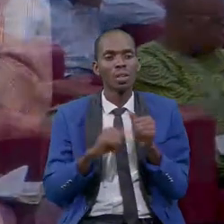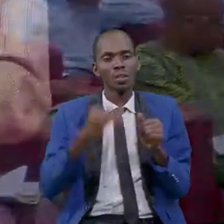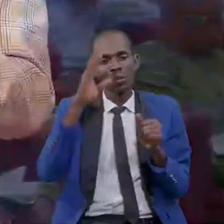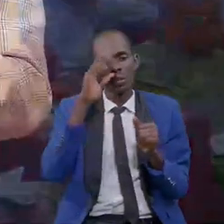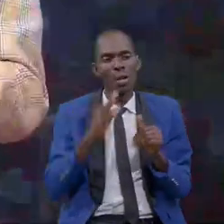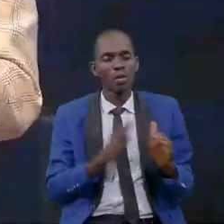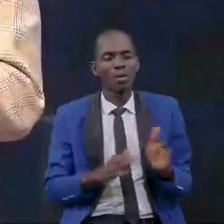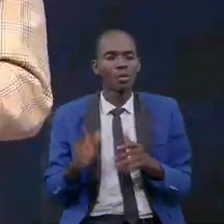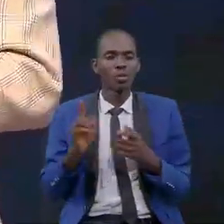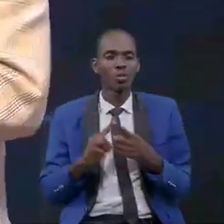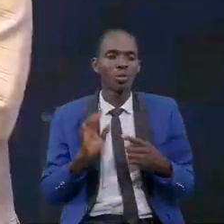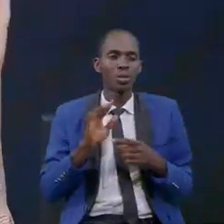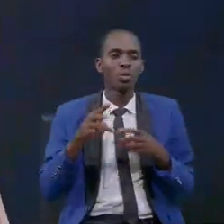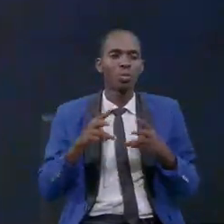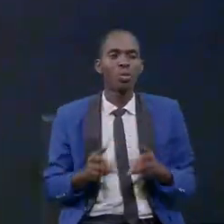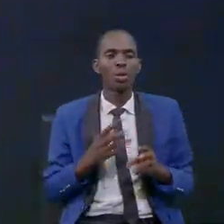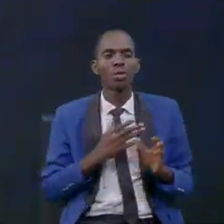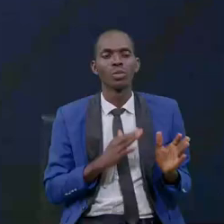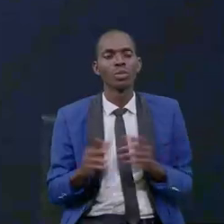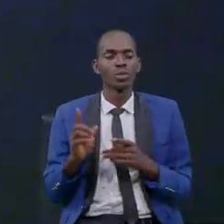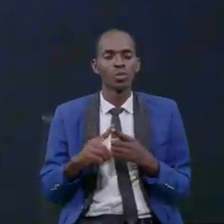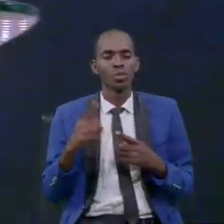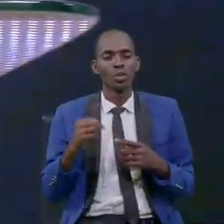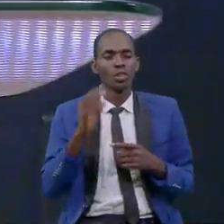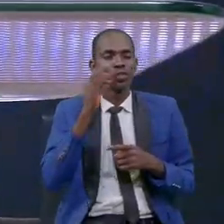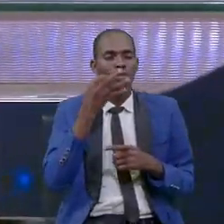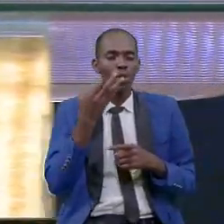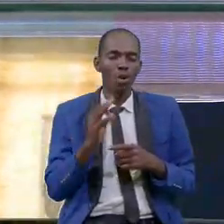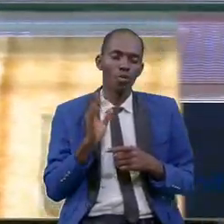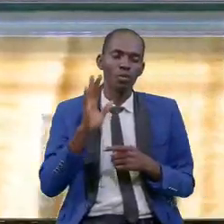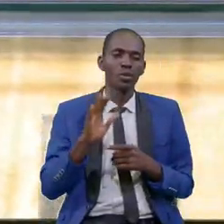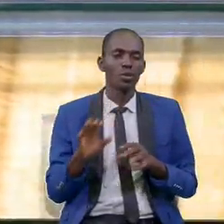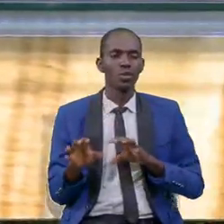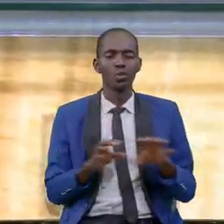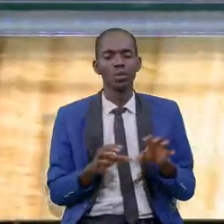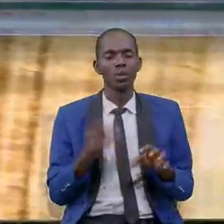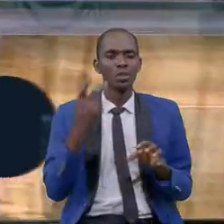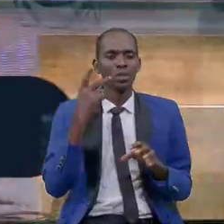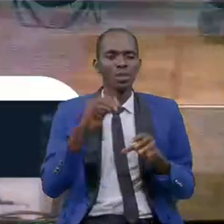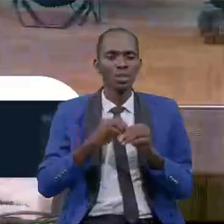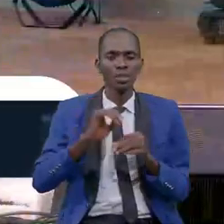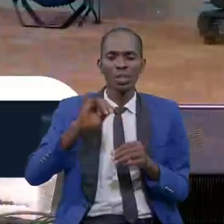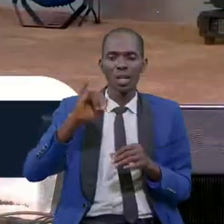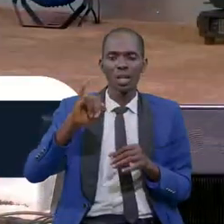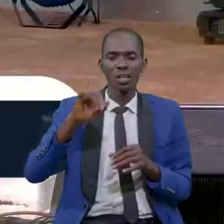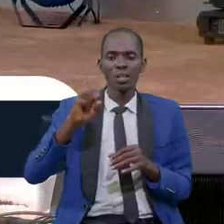selon le fruit de ses œuvres. » C'est pourquoi Ésaïe 5,